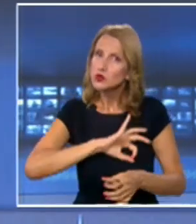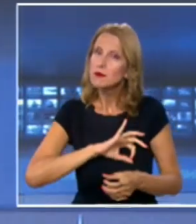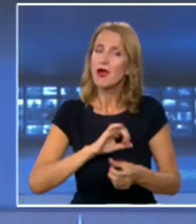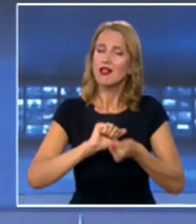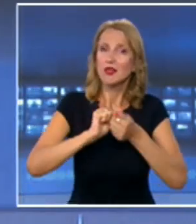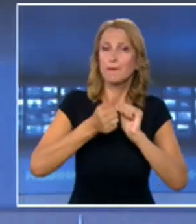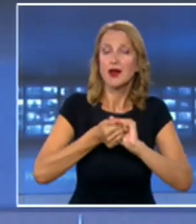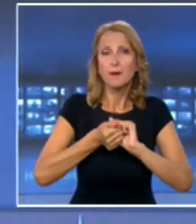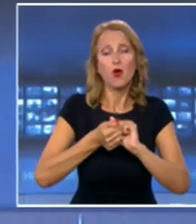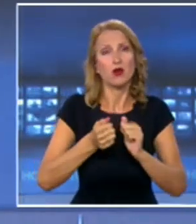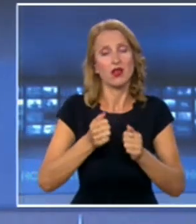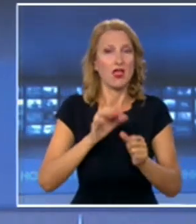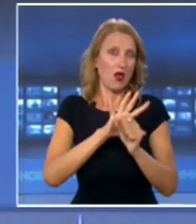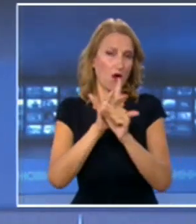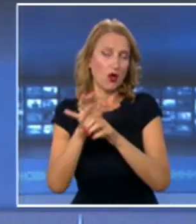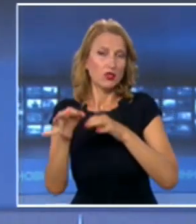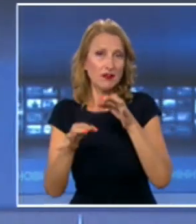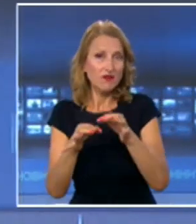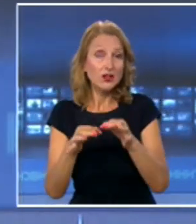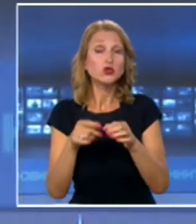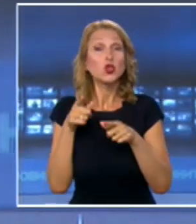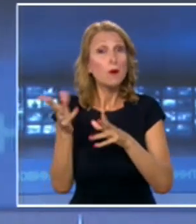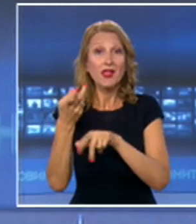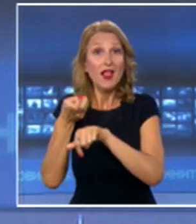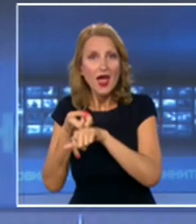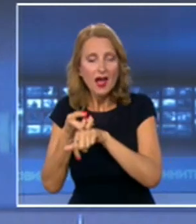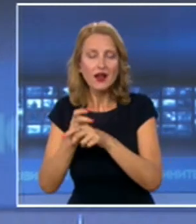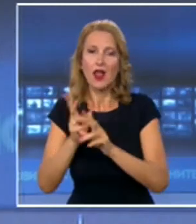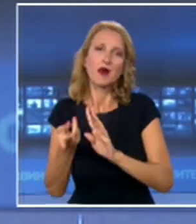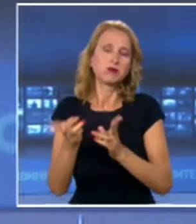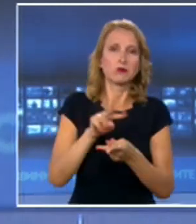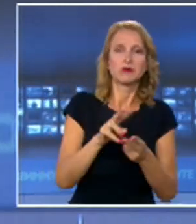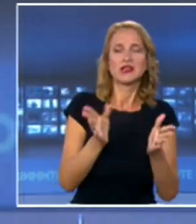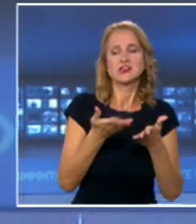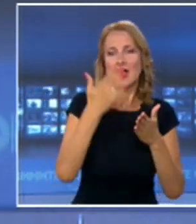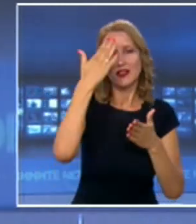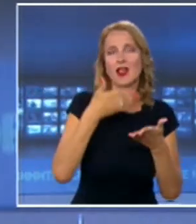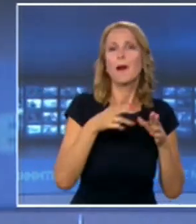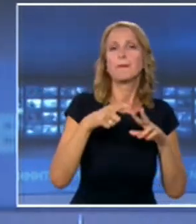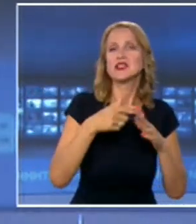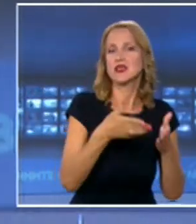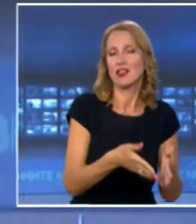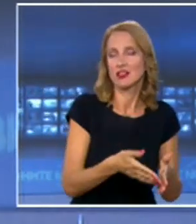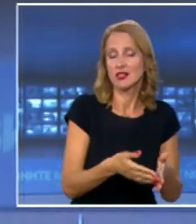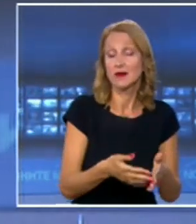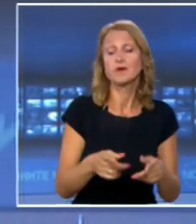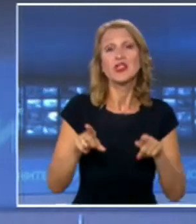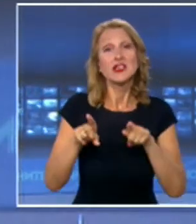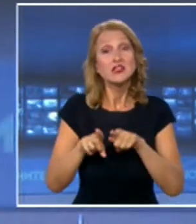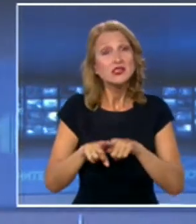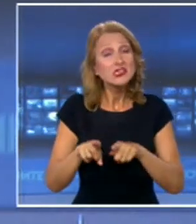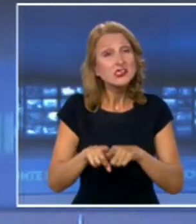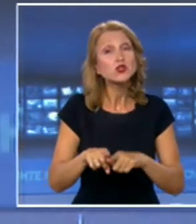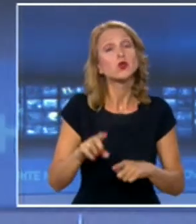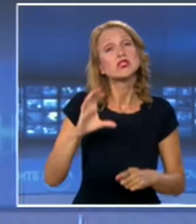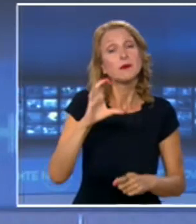в COVID-отделение става пациент, който се бори за живота си. Пред Нова за първи път говори и Симеон Щерев, бащата на шампиона ни по